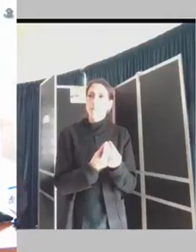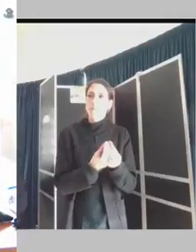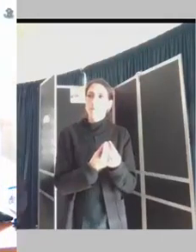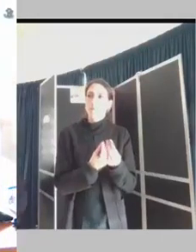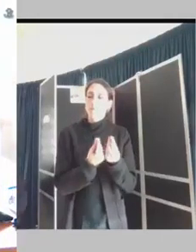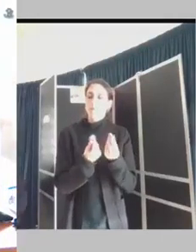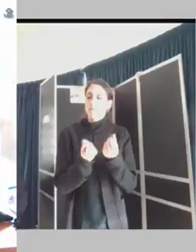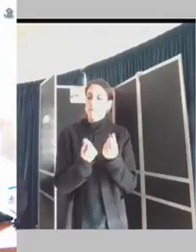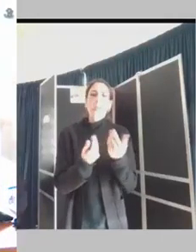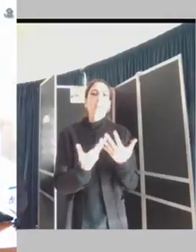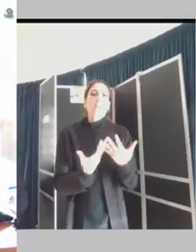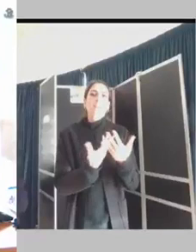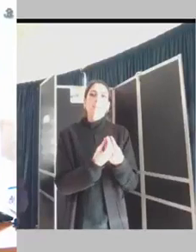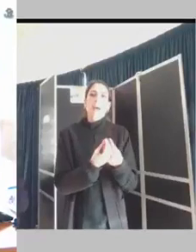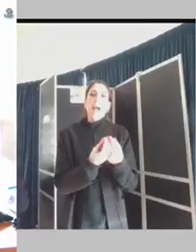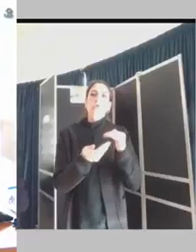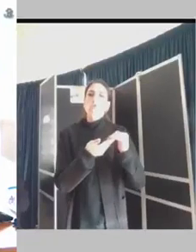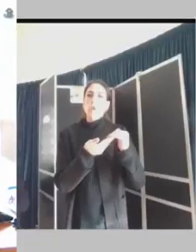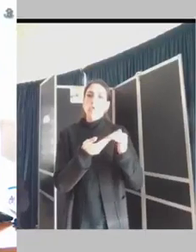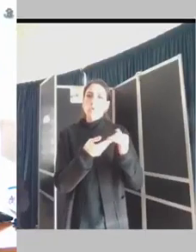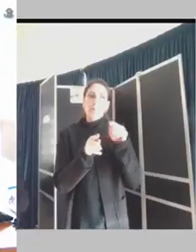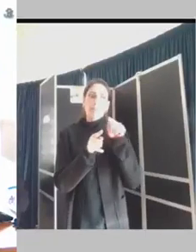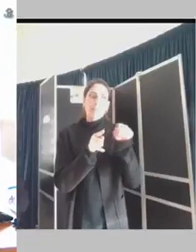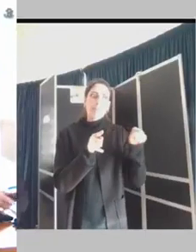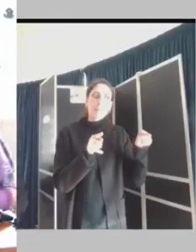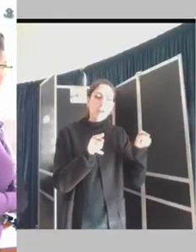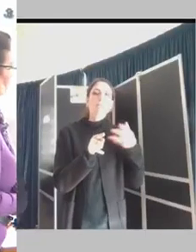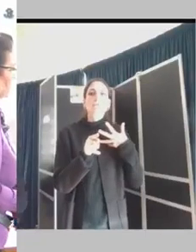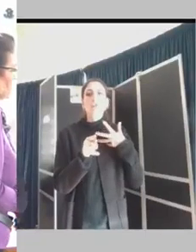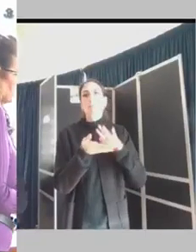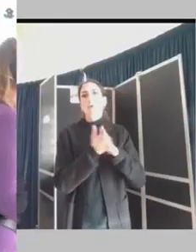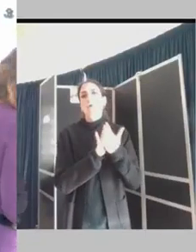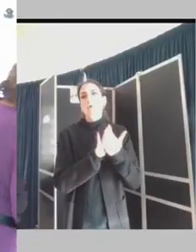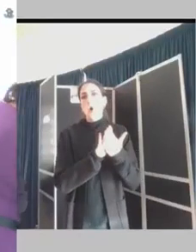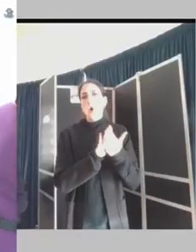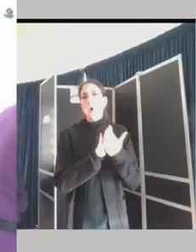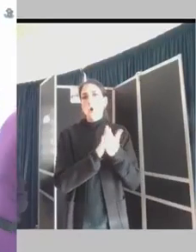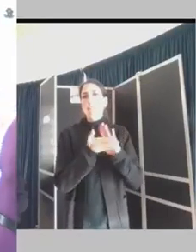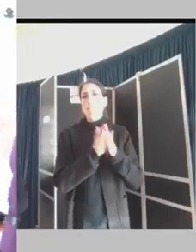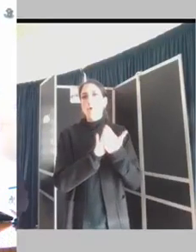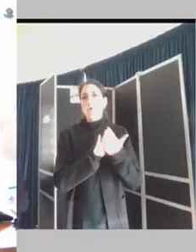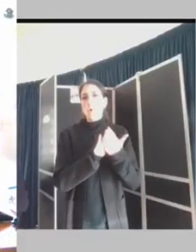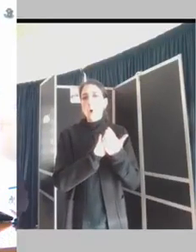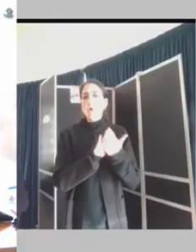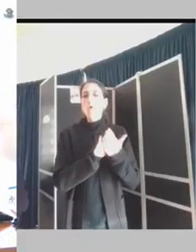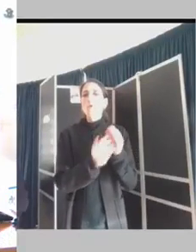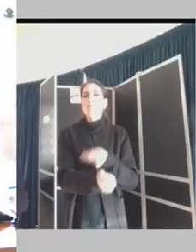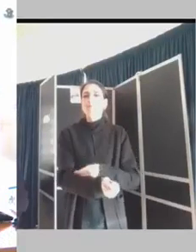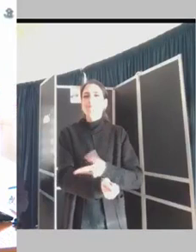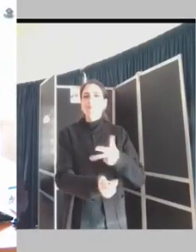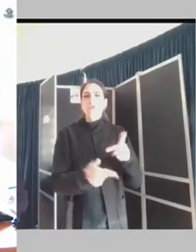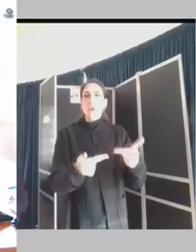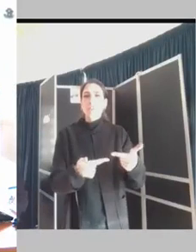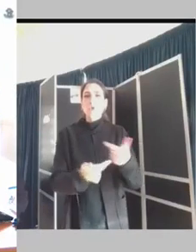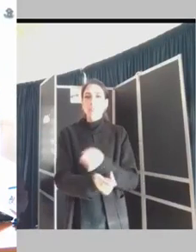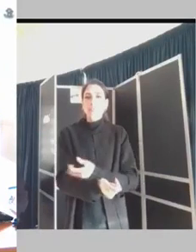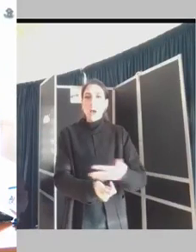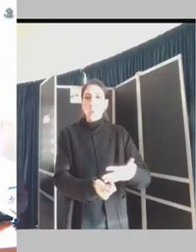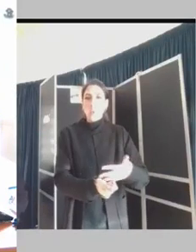con tutte le associazioni che hanno già con noi il protocollo della donazione del sangue, proprio per portare nelle